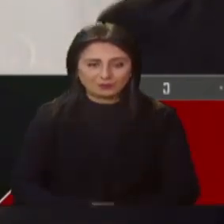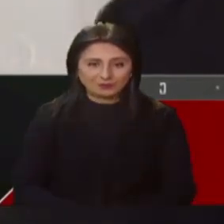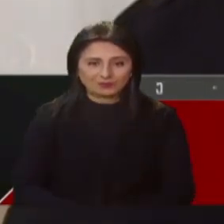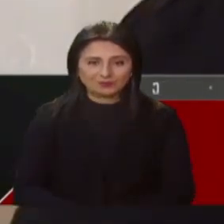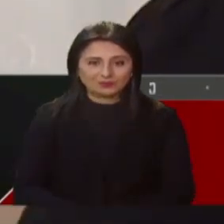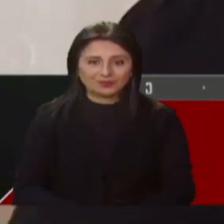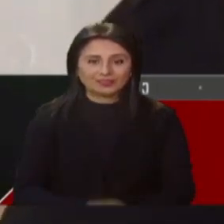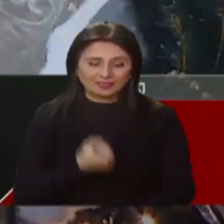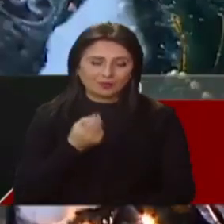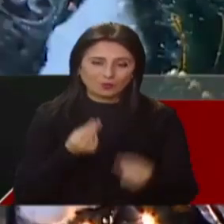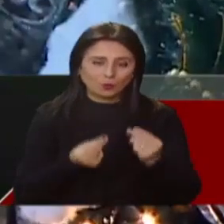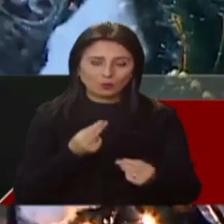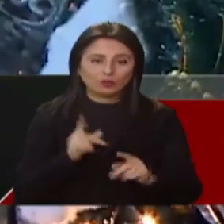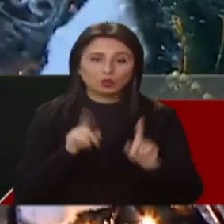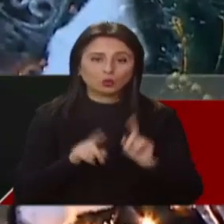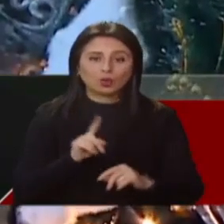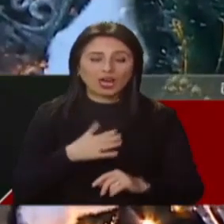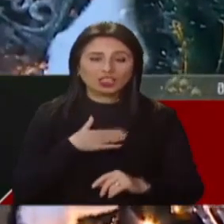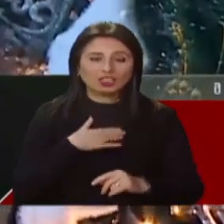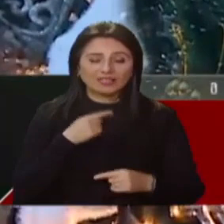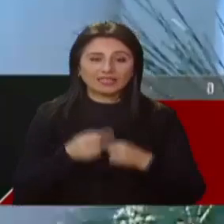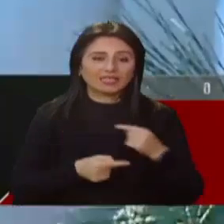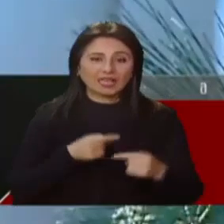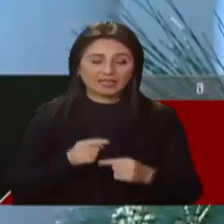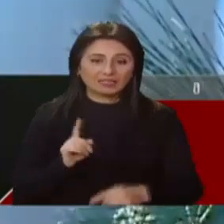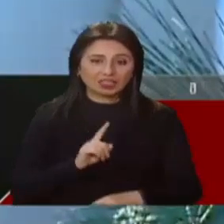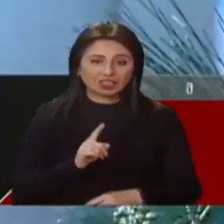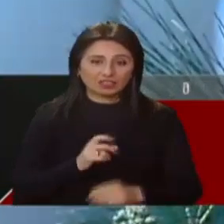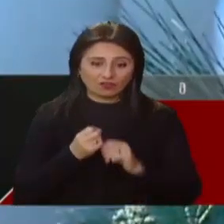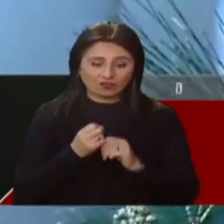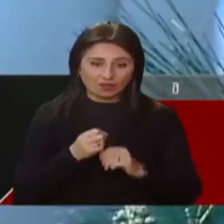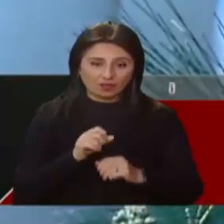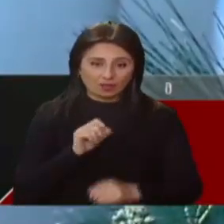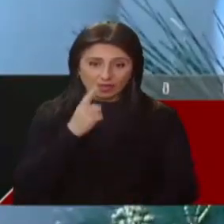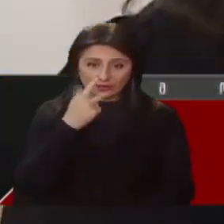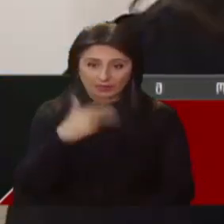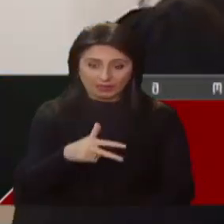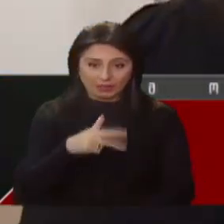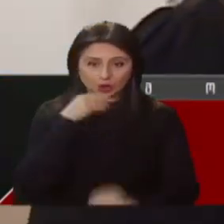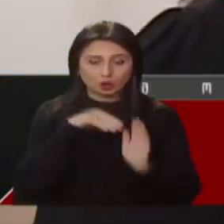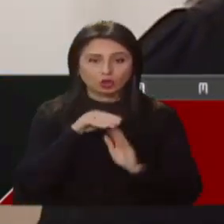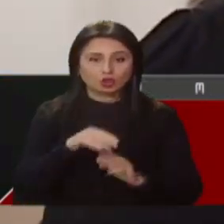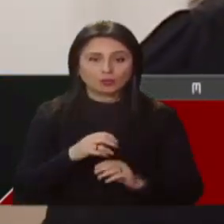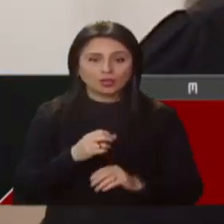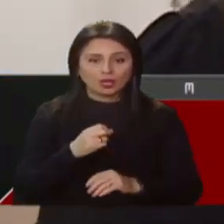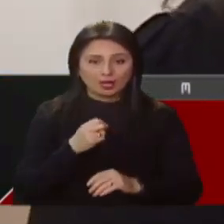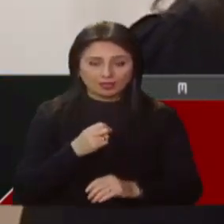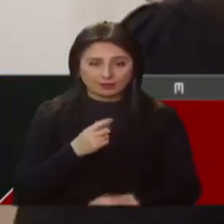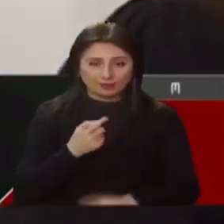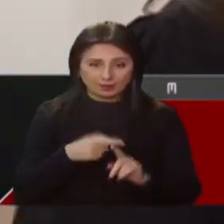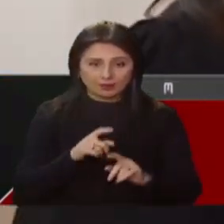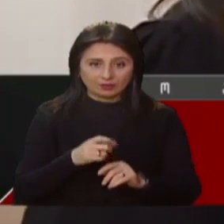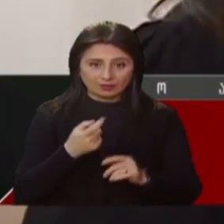ხანუ ეს და ხუმრობთ, მაგრამ ზოგადად რაღაც ჩვენი ტრადიციაა, რომ 12-ის ნახევარზე უმჯობესია თუ 12-ის 15